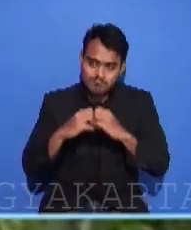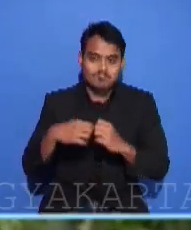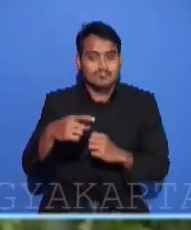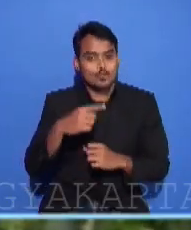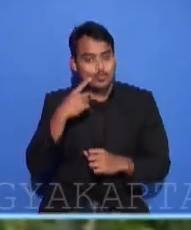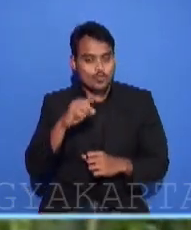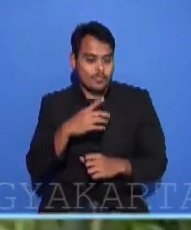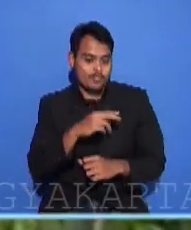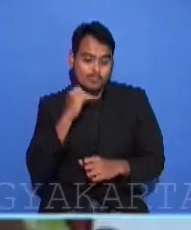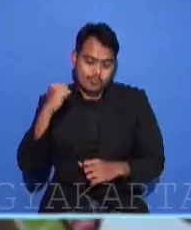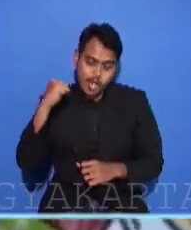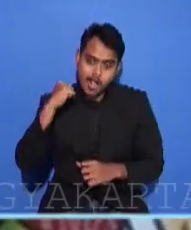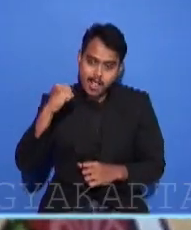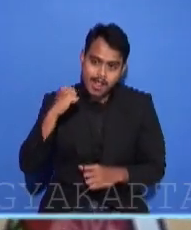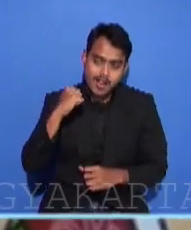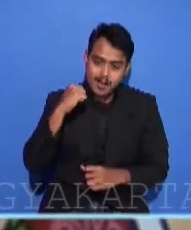oleh para pejuang.